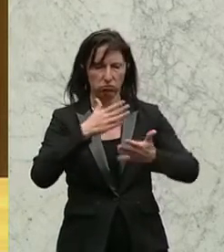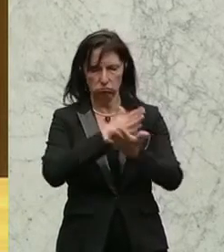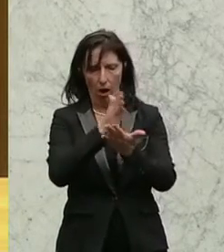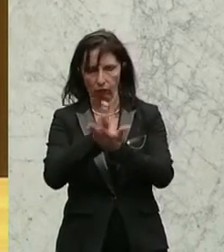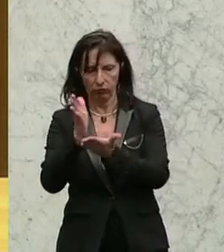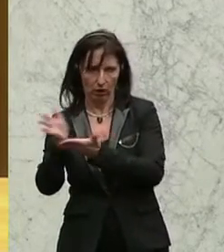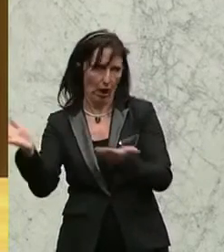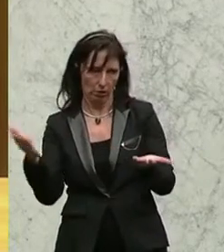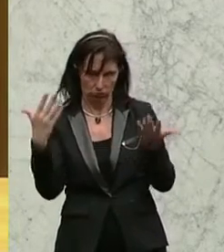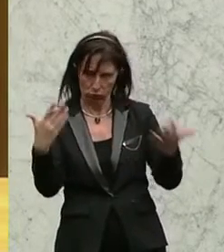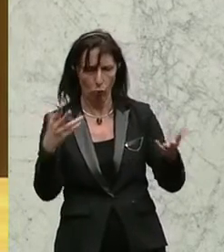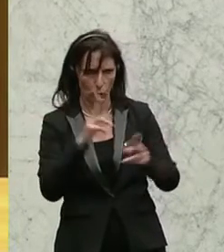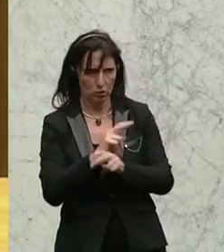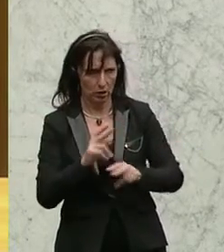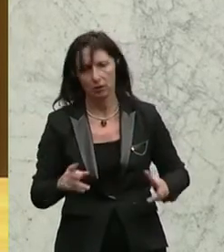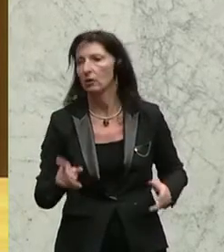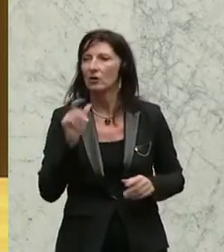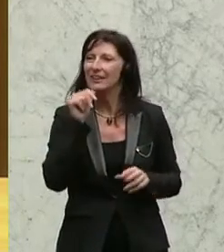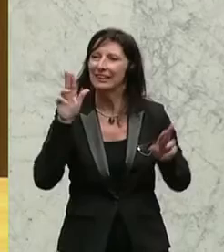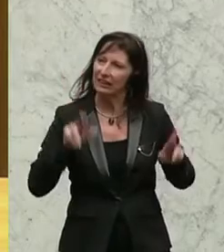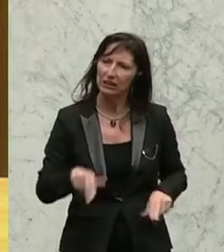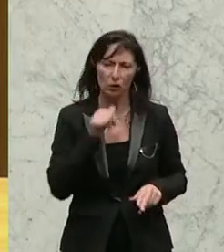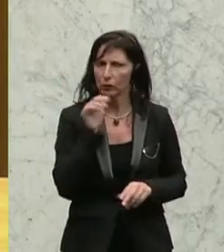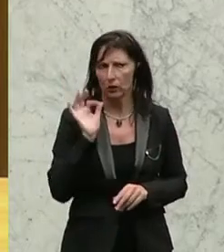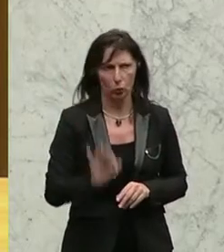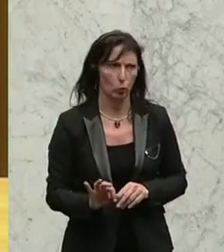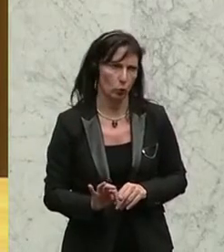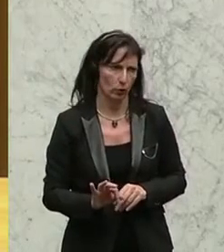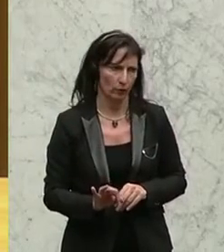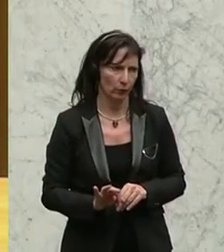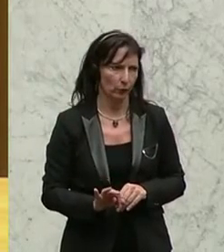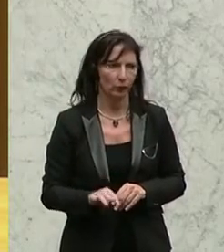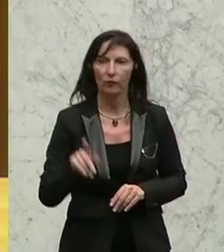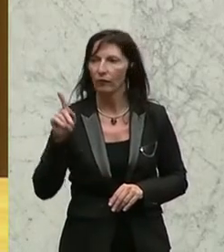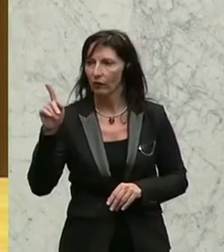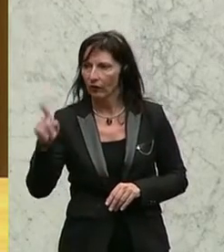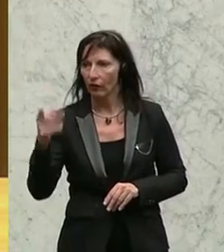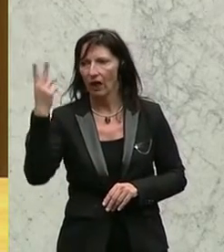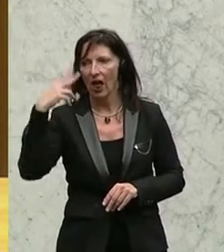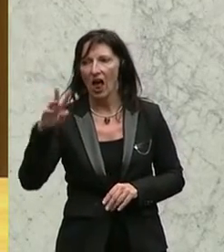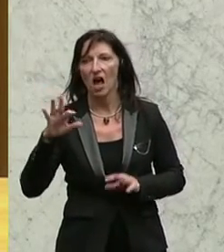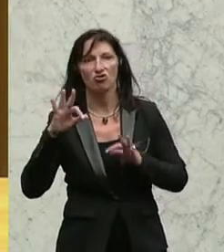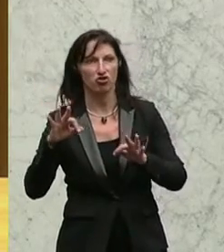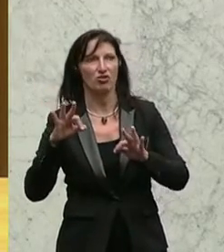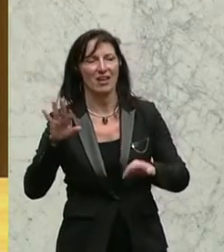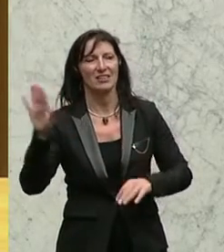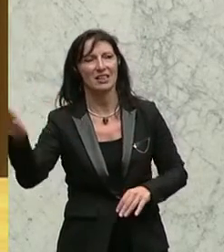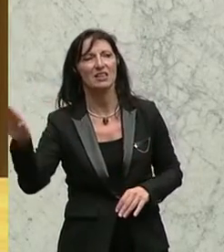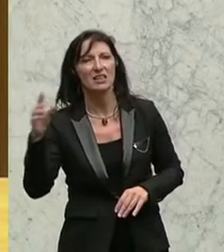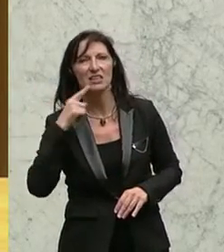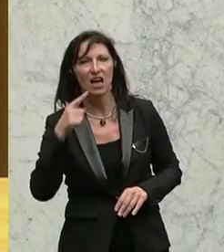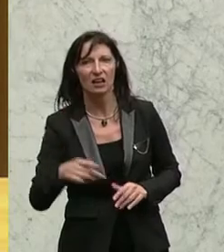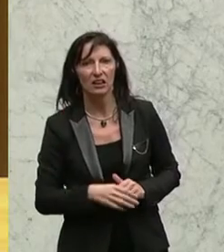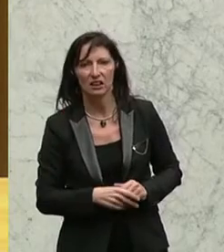Kompetenzzersplitterung in Österreich gibt und das ist es eigentlich nicht richtig und nicht gut. Und Ihre Jugendmeldung, Herr Strasser, dient